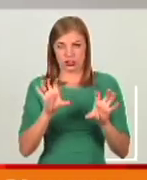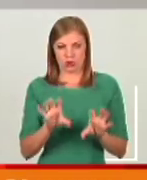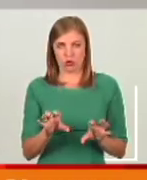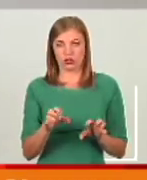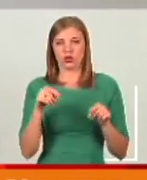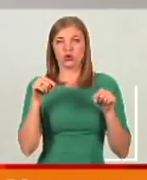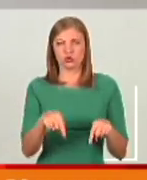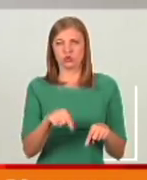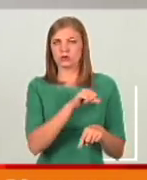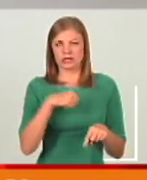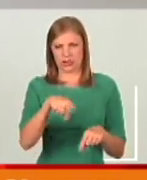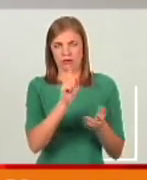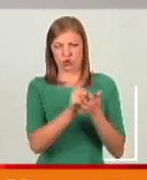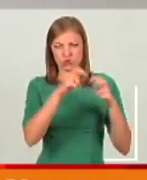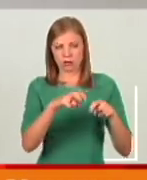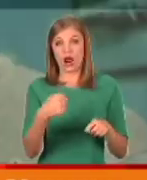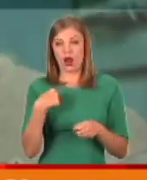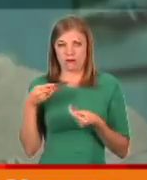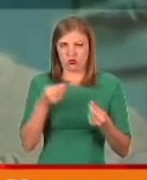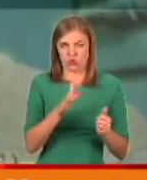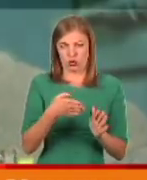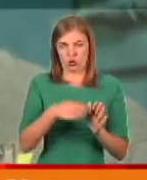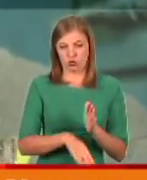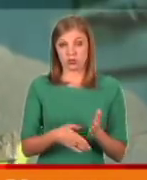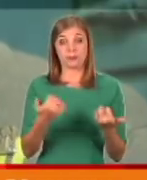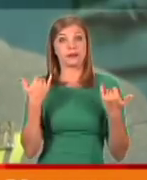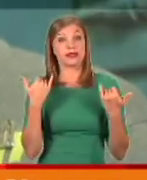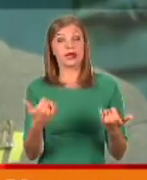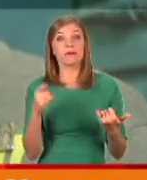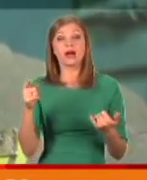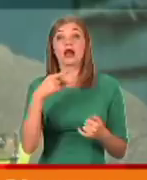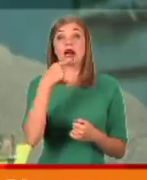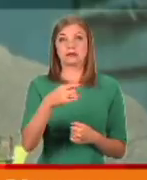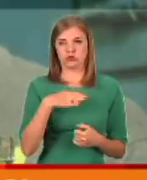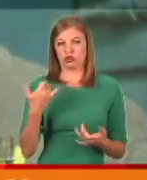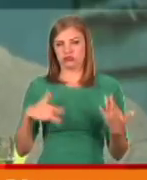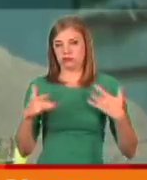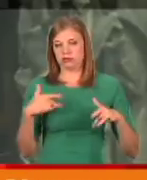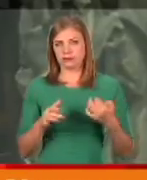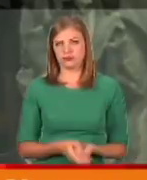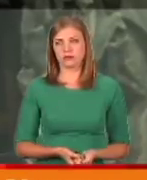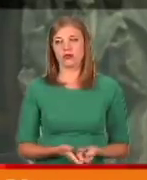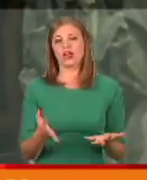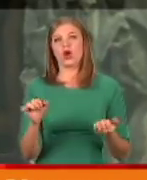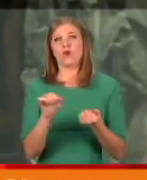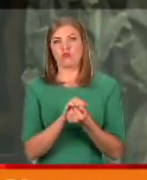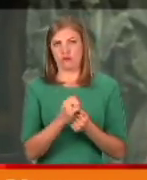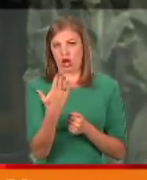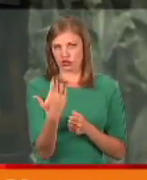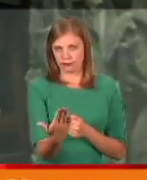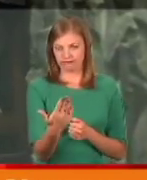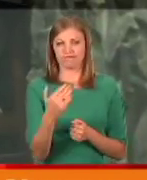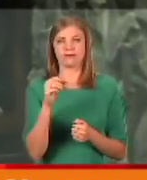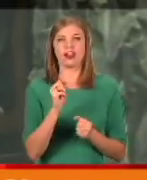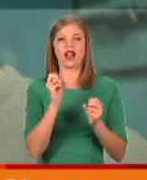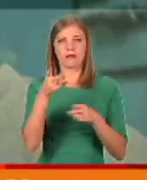Они могут и сами разобраться, а мы делаем только хуже все. Теперь от сказанного он отмовляется. Бумажка под низом, вот допустим,